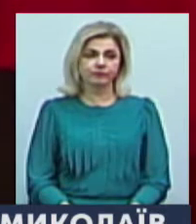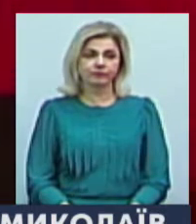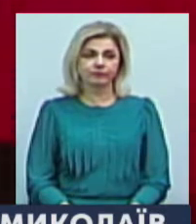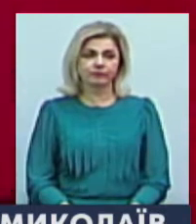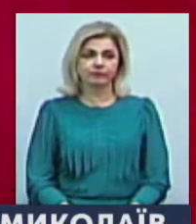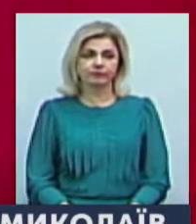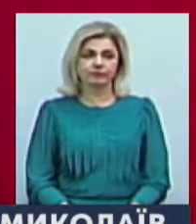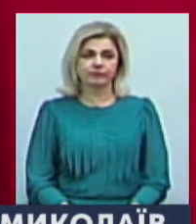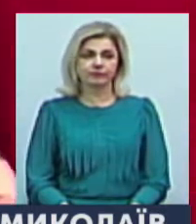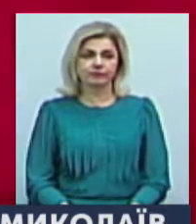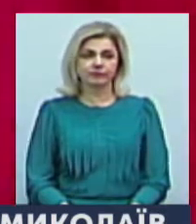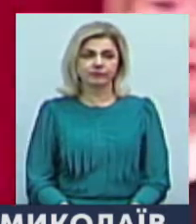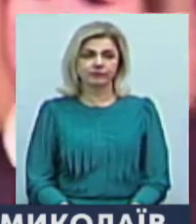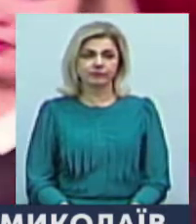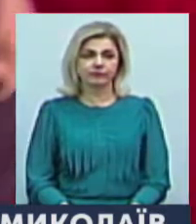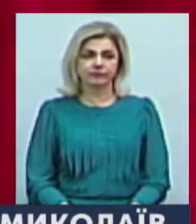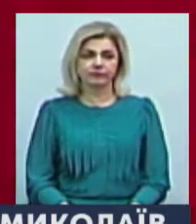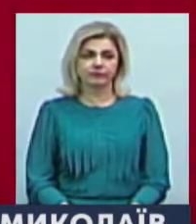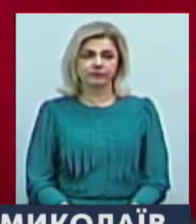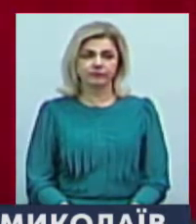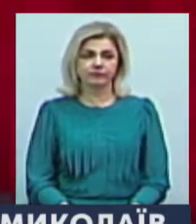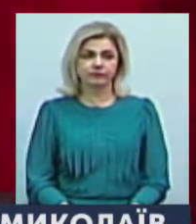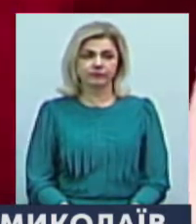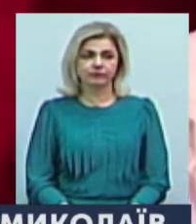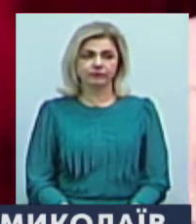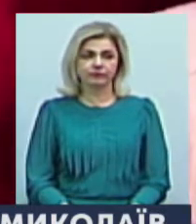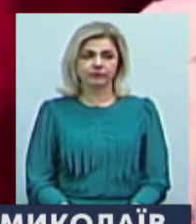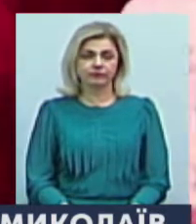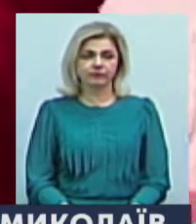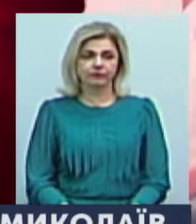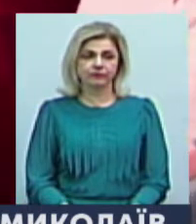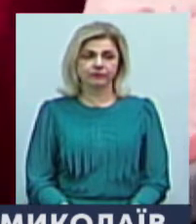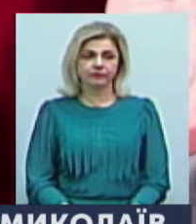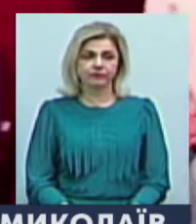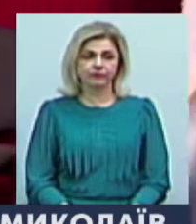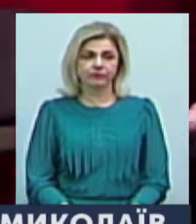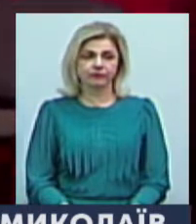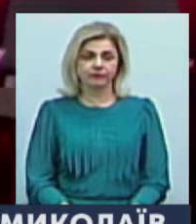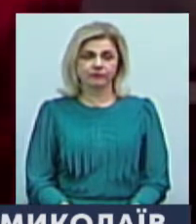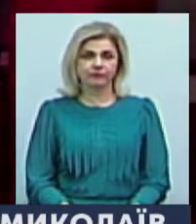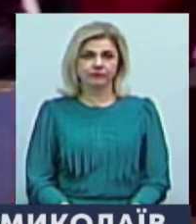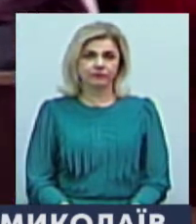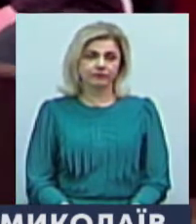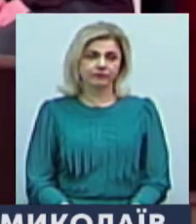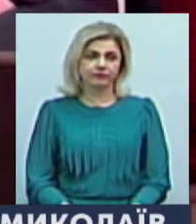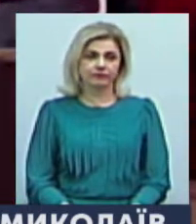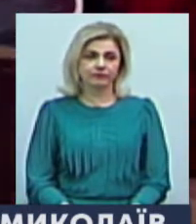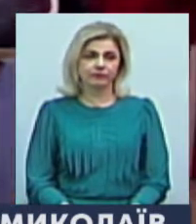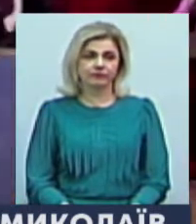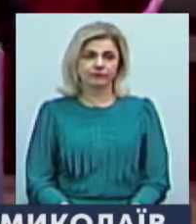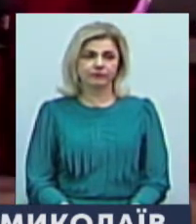займатися. І всі ходять і ходять по комнаті кругами, наші все грають, саме красиве, яркі і дорогі